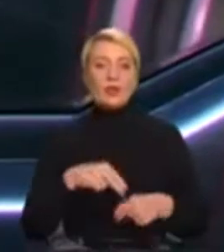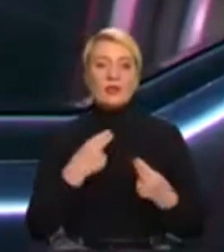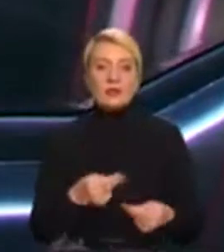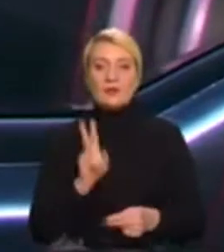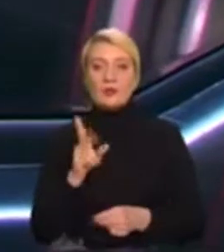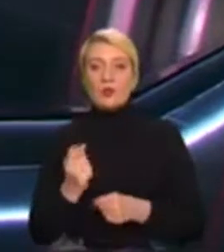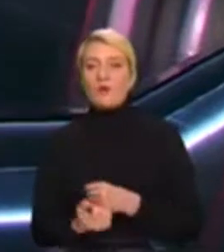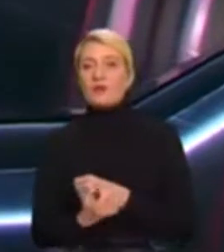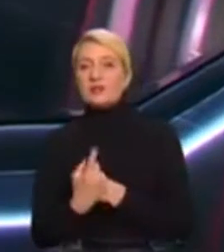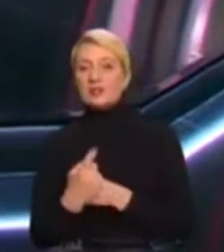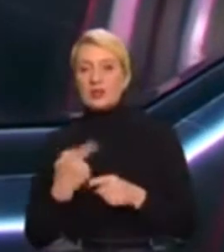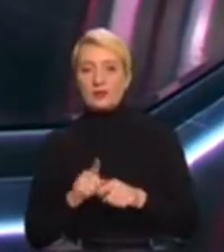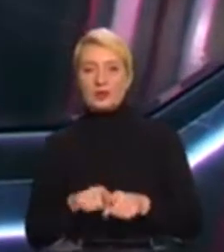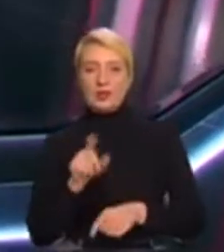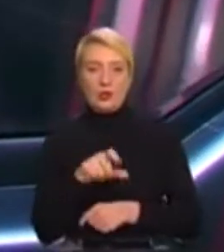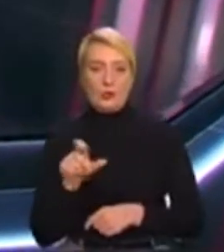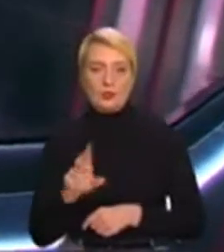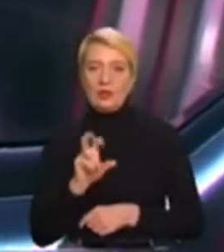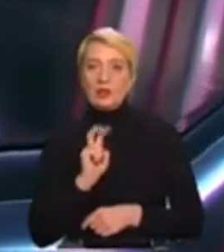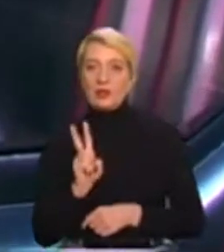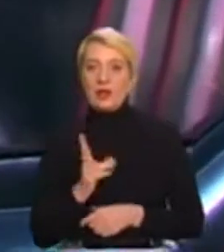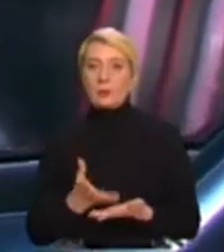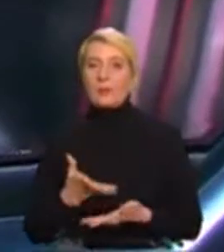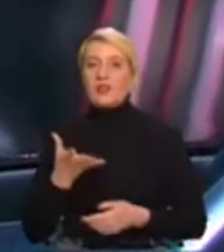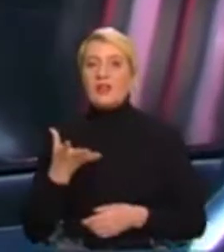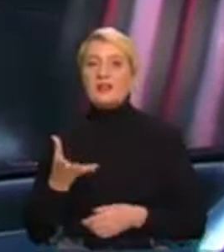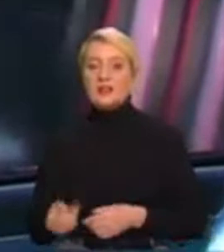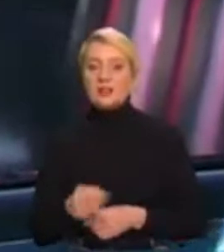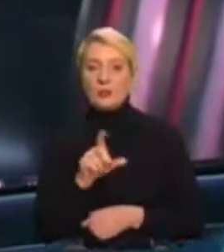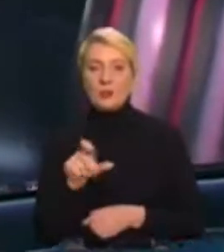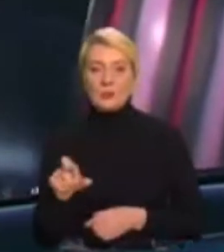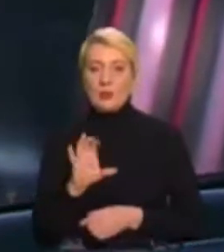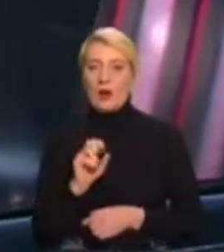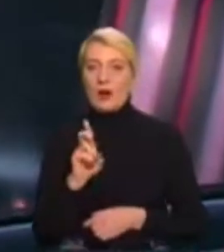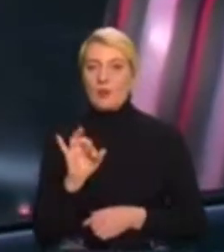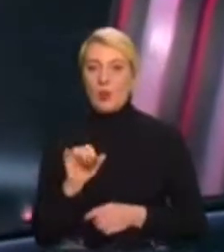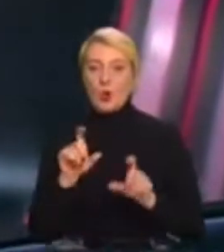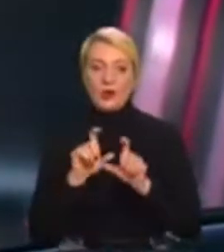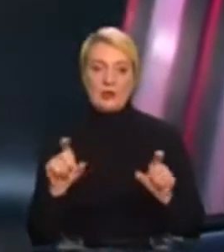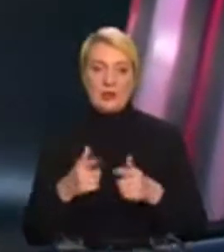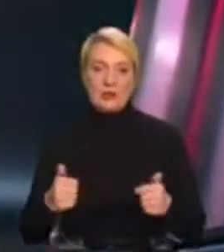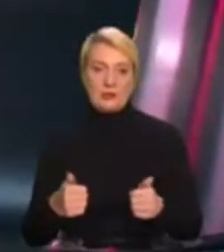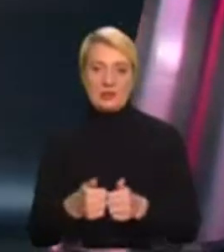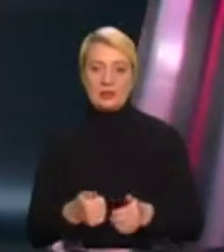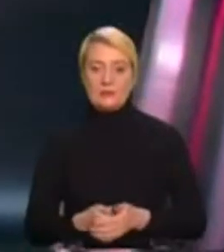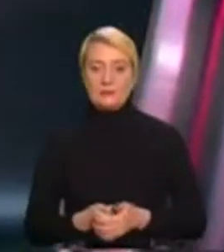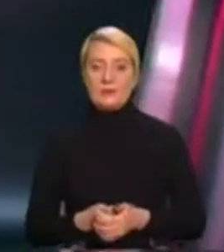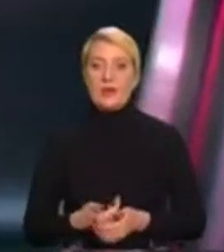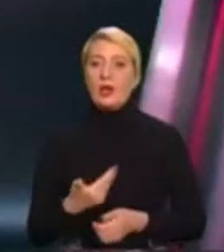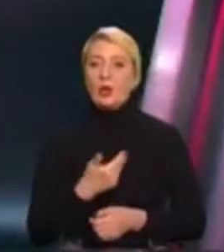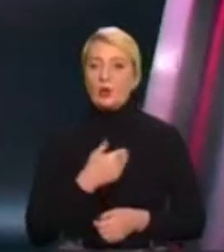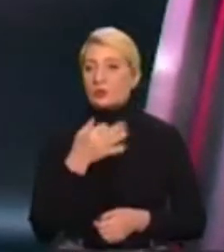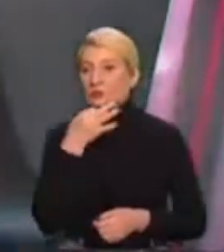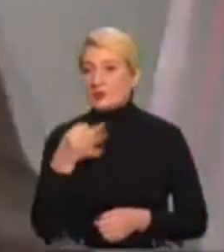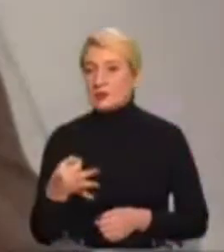визначала, наприклад, цих людей, і як платитимуть цим людям або організаціям, як це все буде відбуватися? Хочу зазначити,